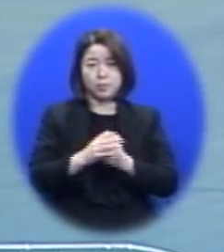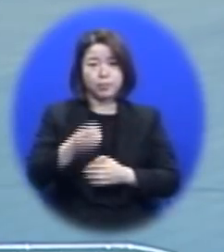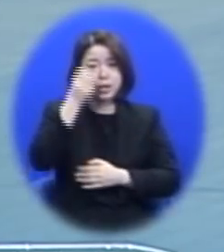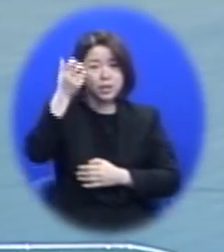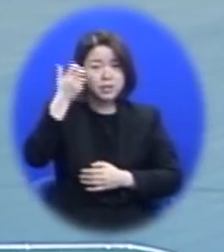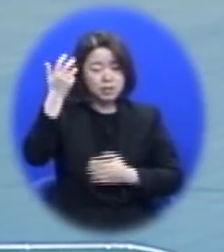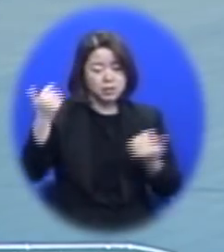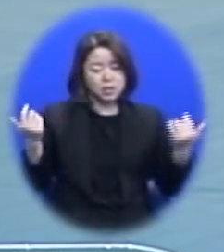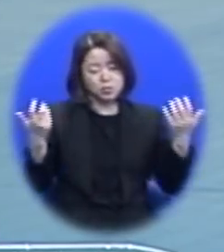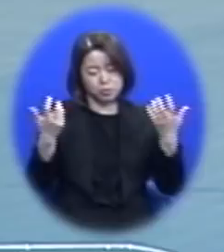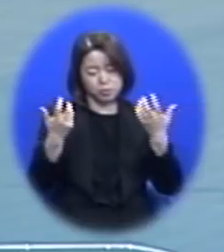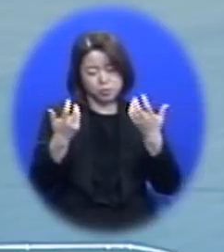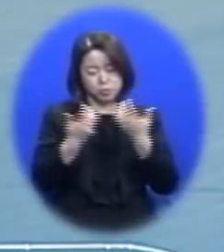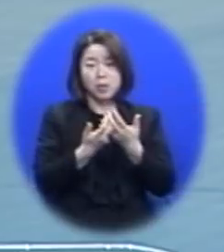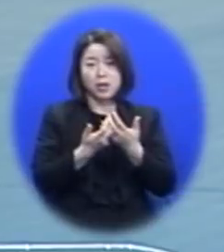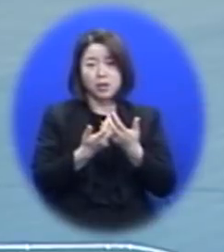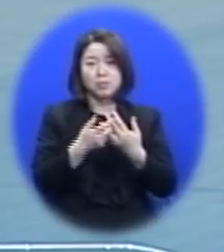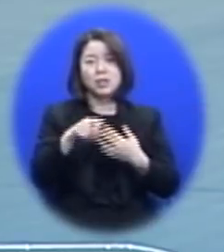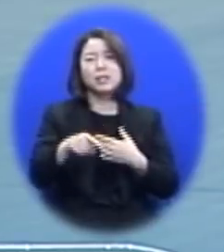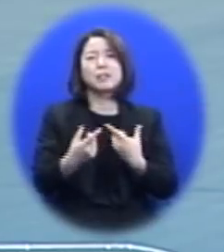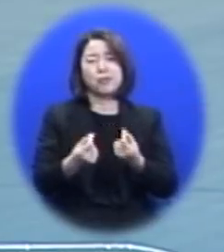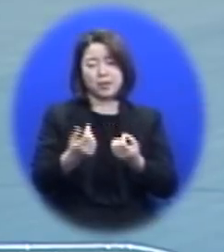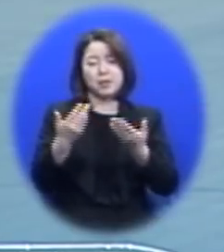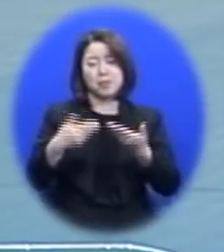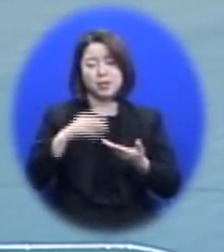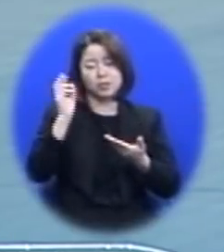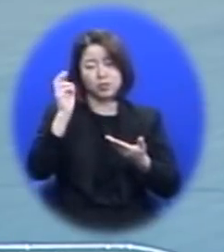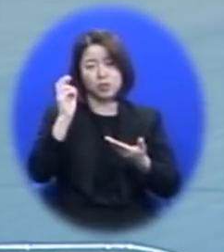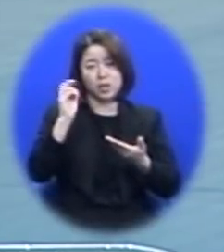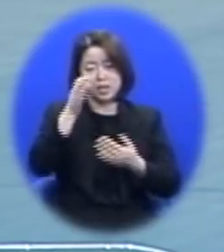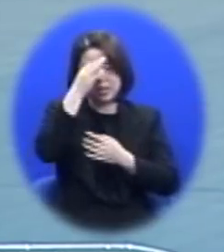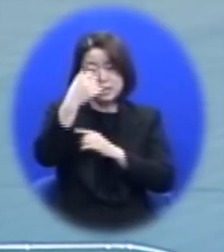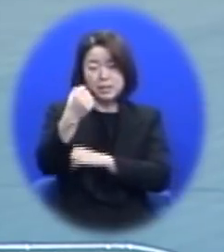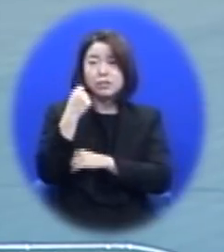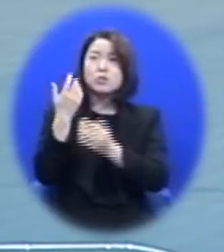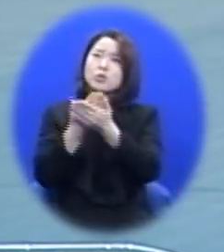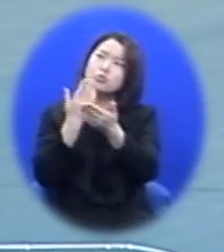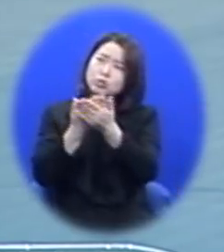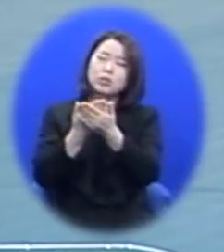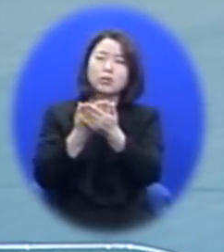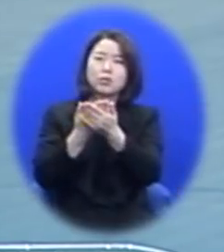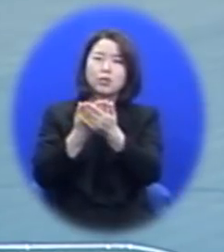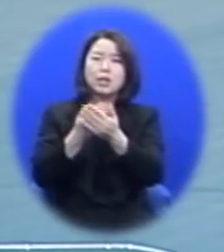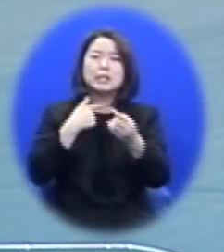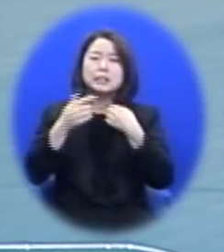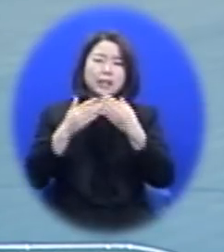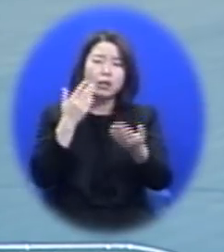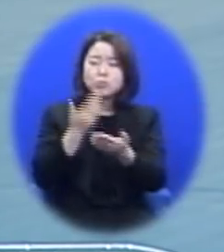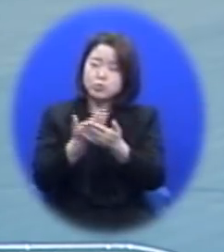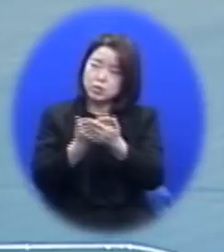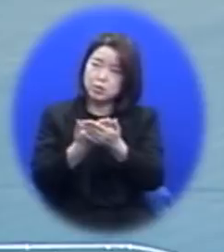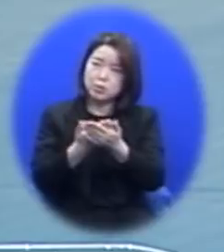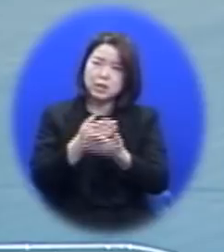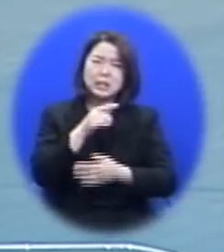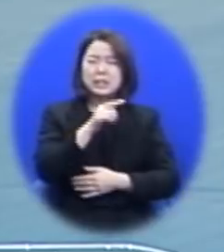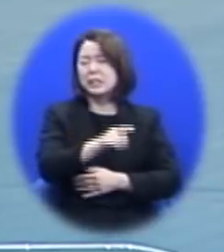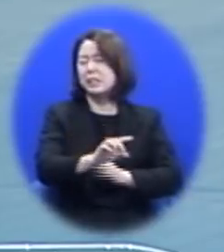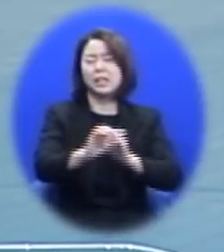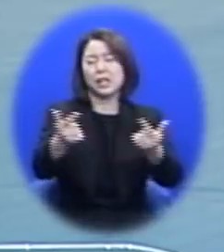충만함을 이렇게 받는 거구나. 능력을 주세요, 능력을 주세요, 체험을 주세요. 그게